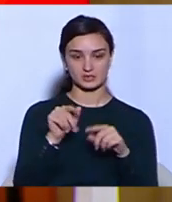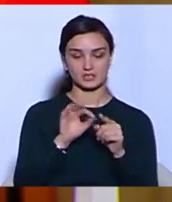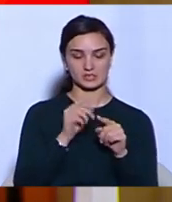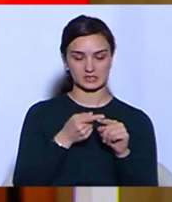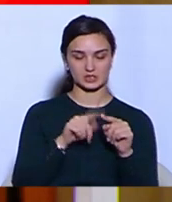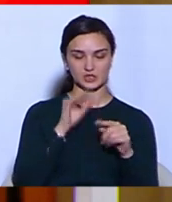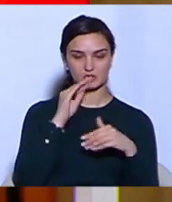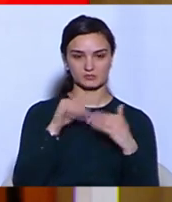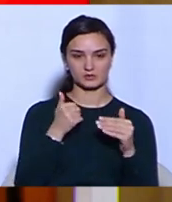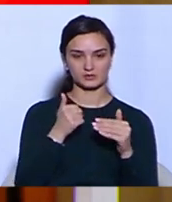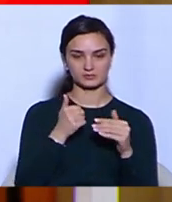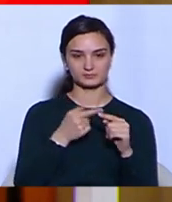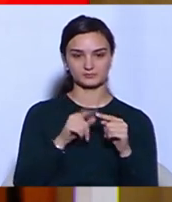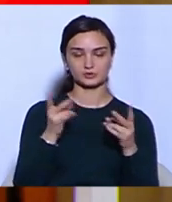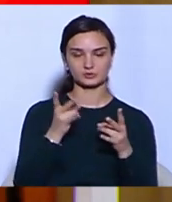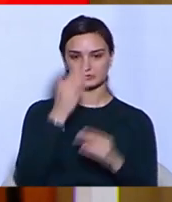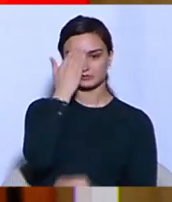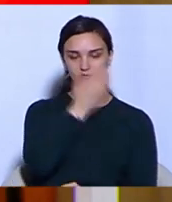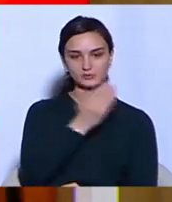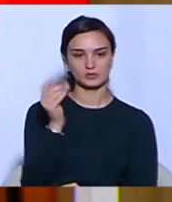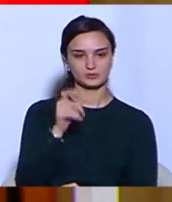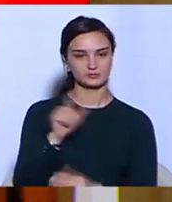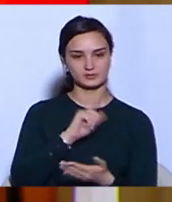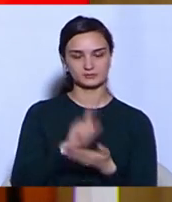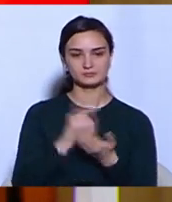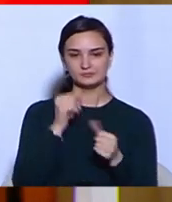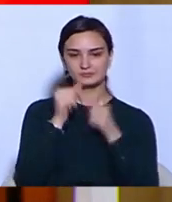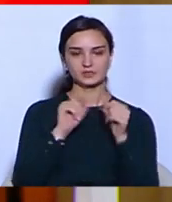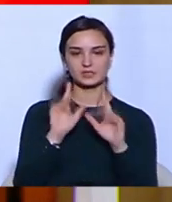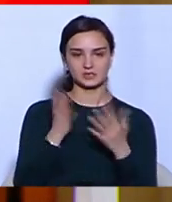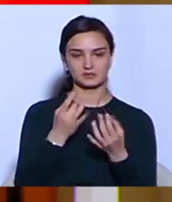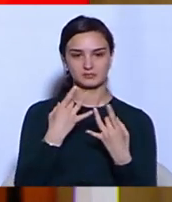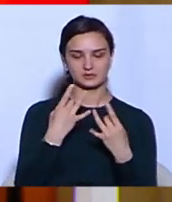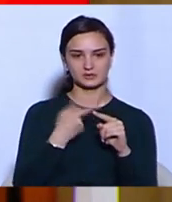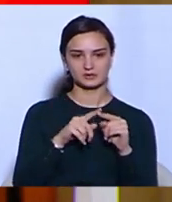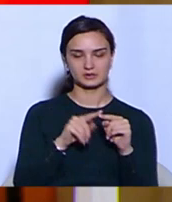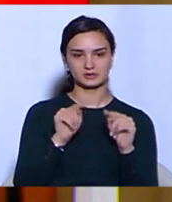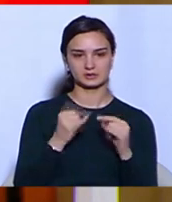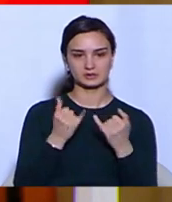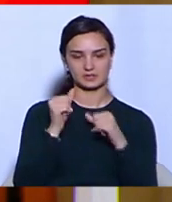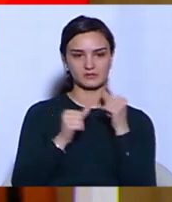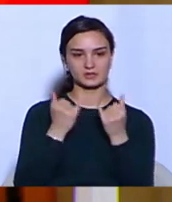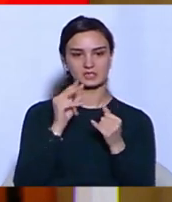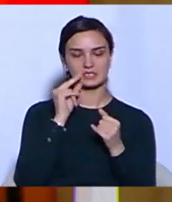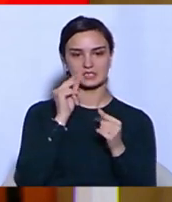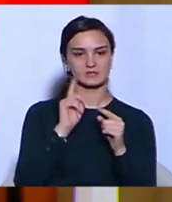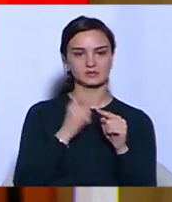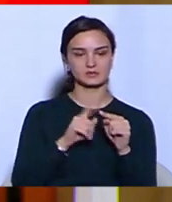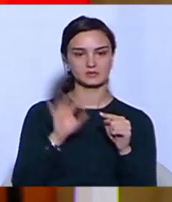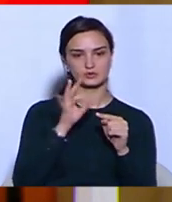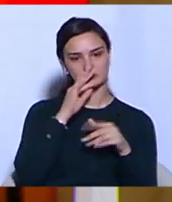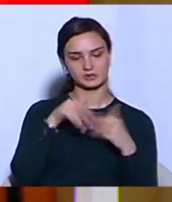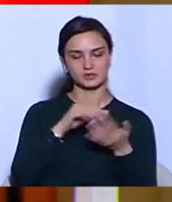შემდეგ და უპირველეს ყოვლისა ეს ჭირდება საზოგადოებას. მოდით წელს რა ხდება ეს გითხარით, რითი გამოირჩევა წლევანდელი თარიღი და